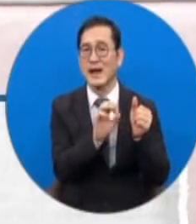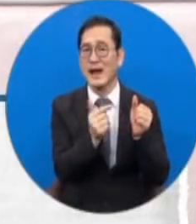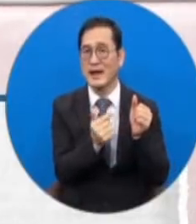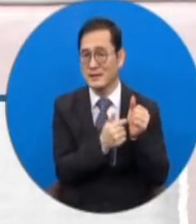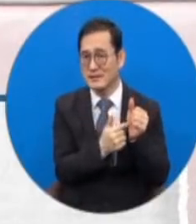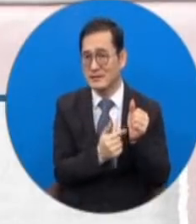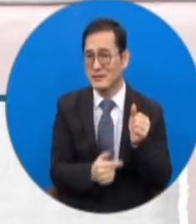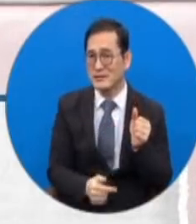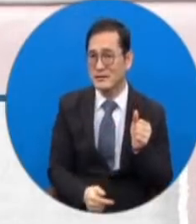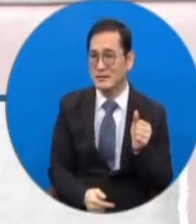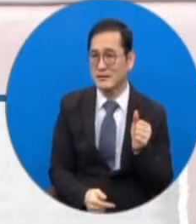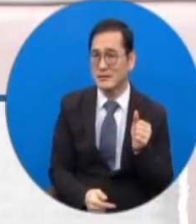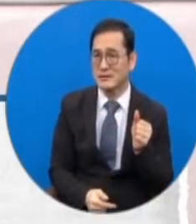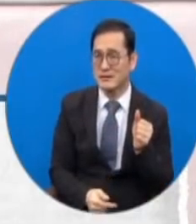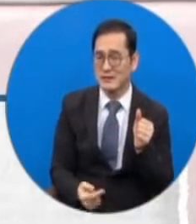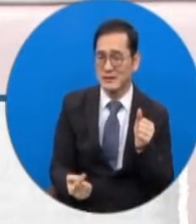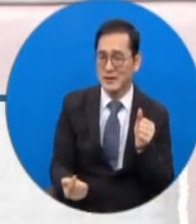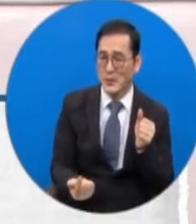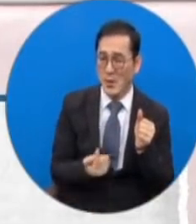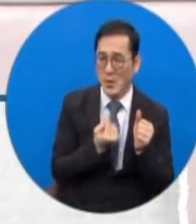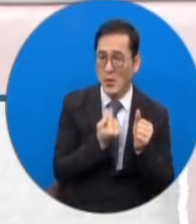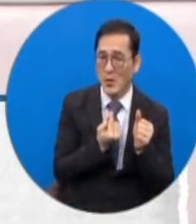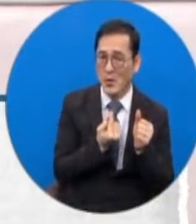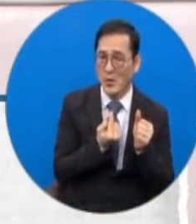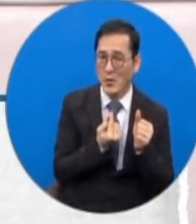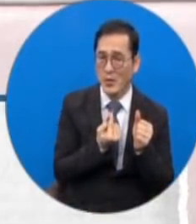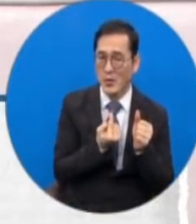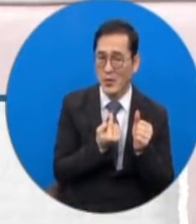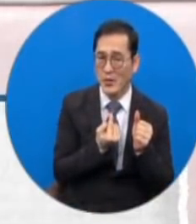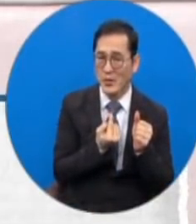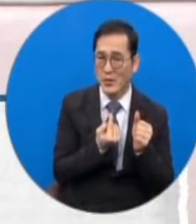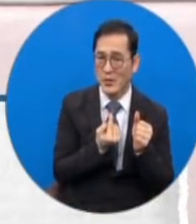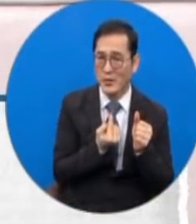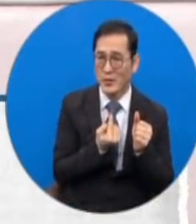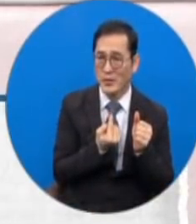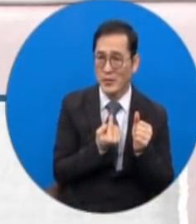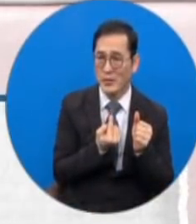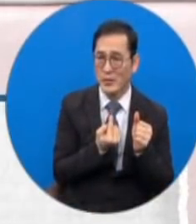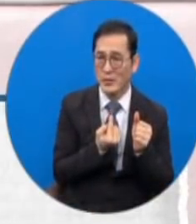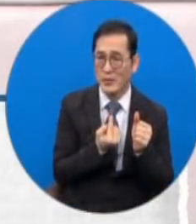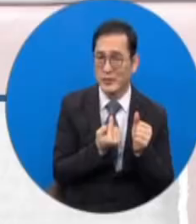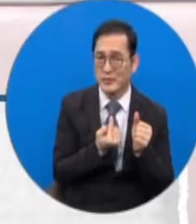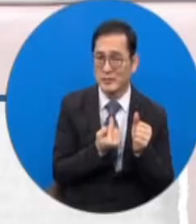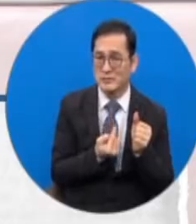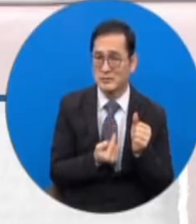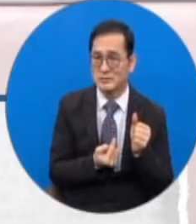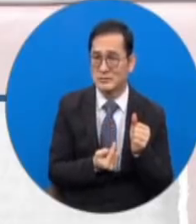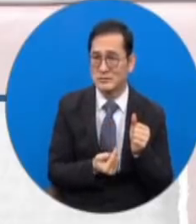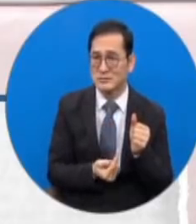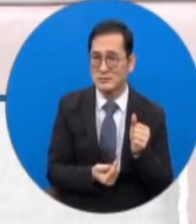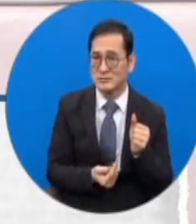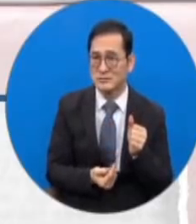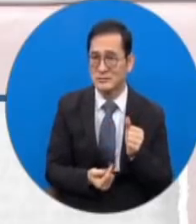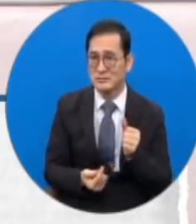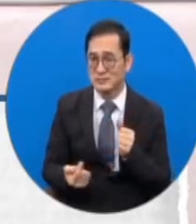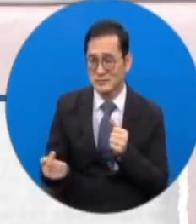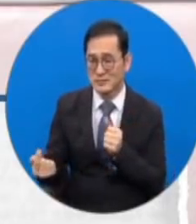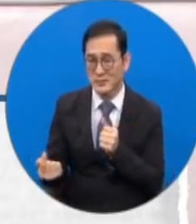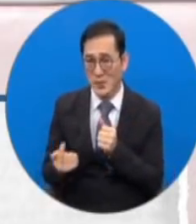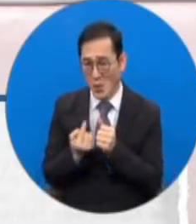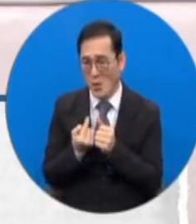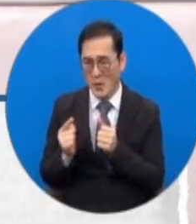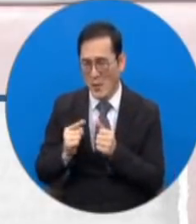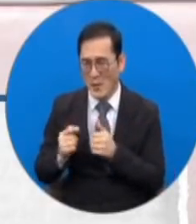예 그렇게 했는데 저는 이 부분은 지자 민주당의 이제 명 후보와 좀 대비 된다고 봐요 민주당 이재명